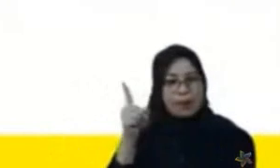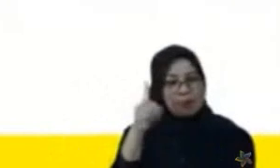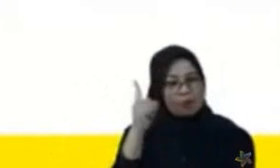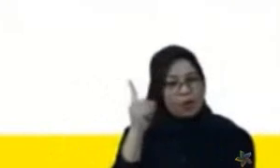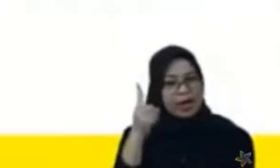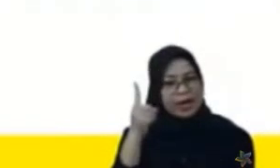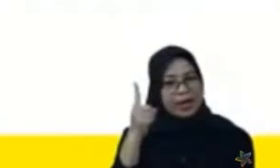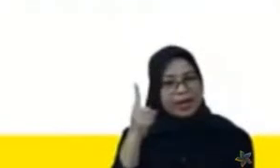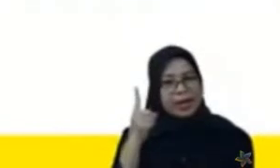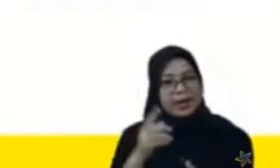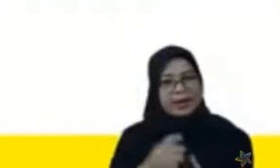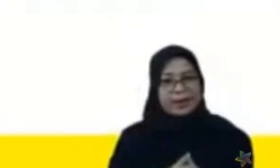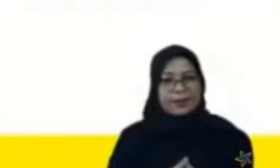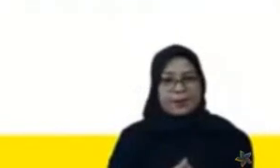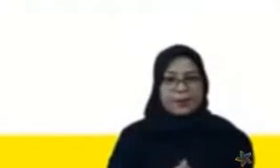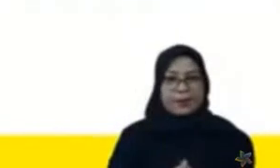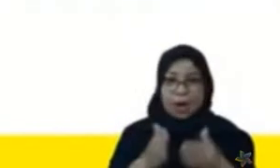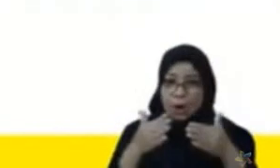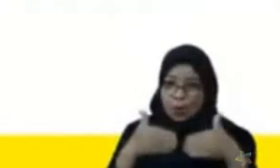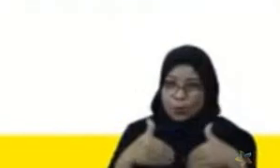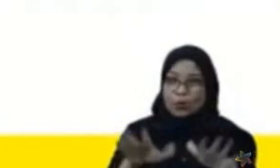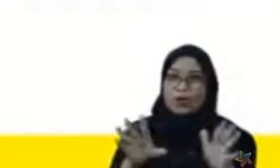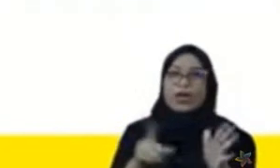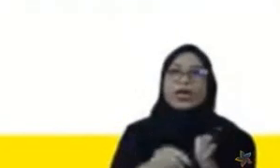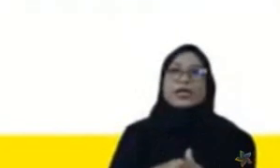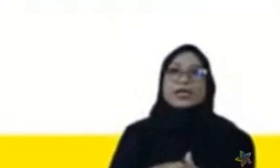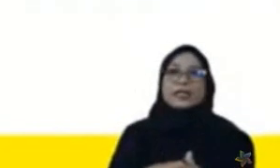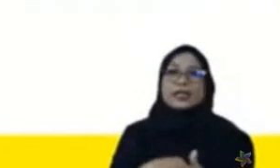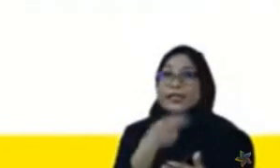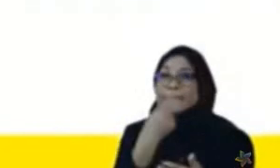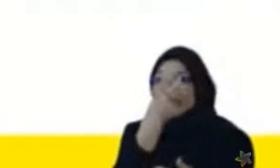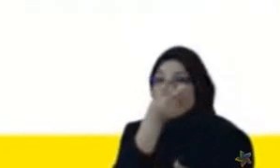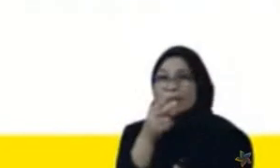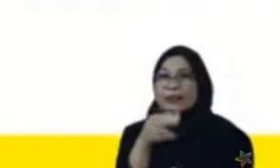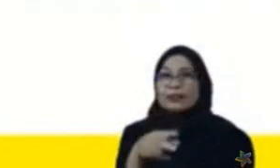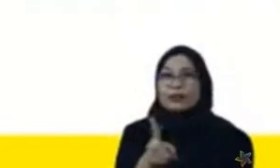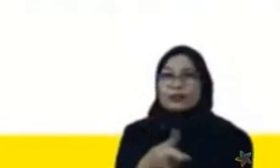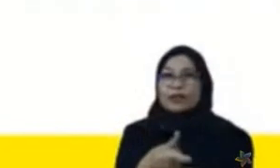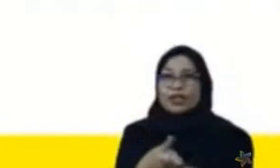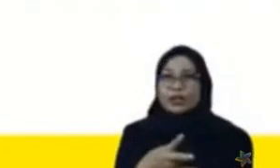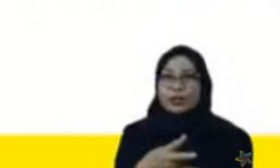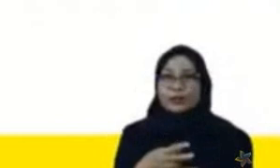Boleh diputar videonya?